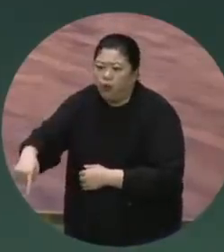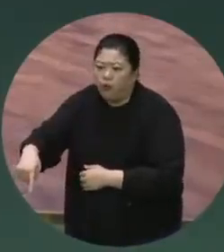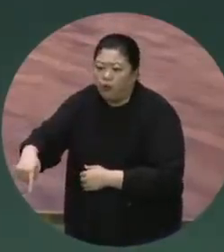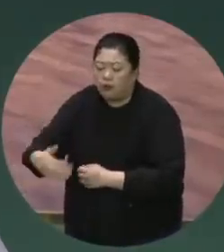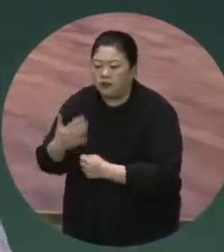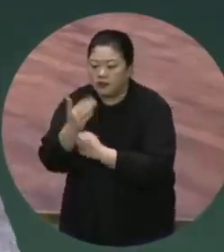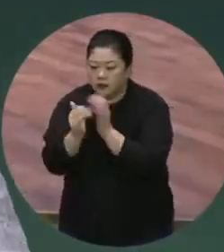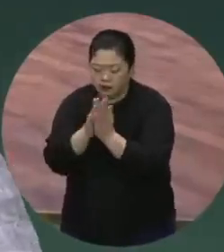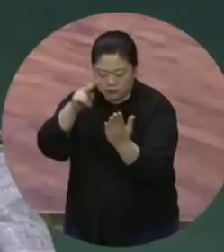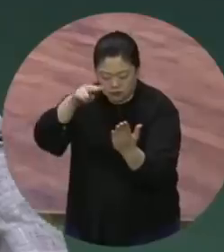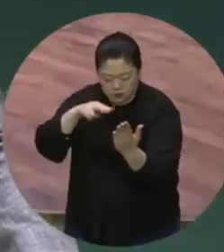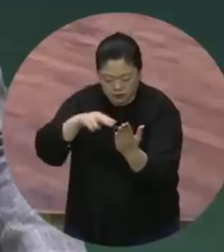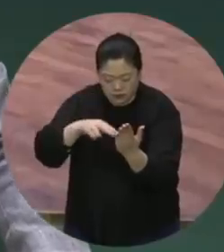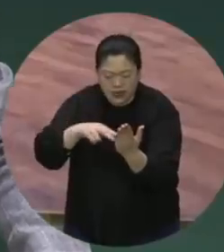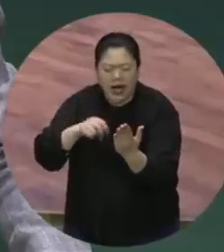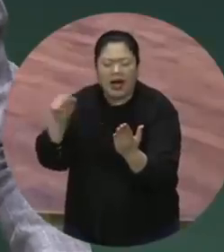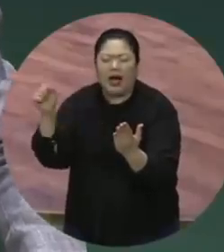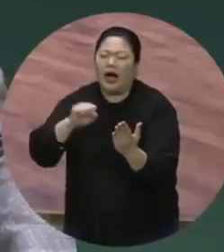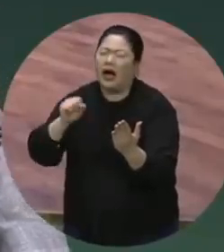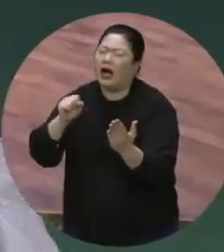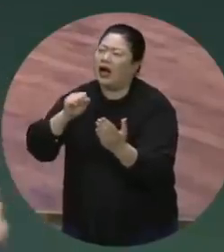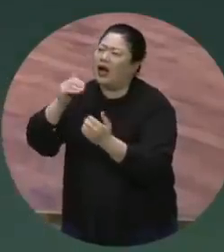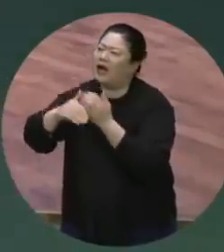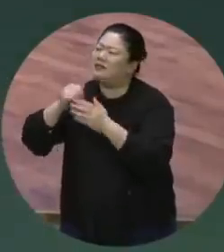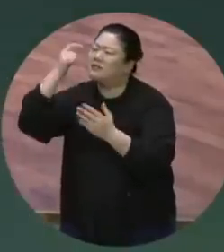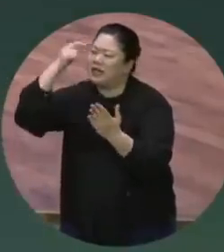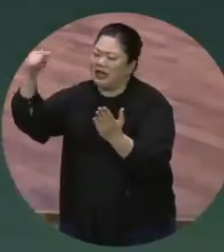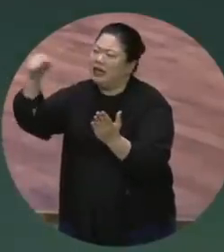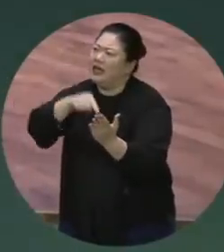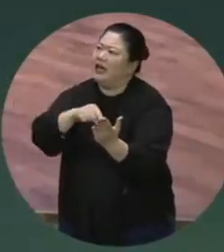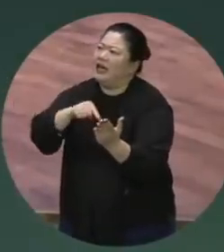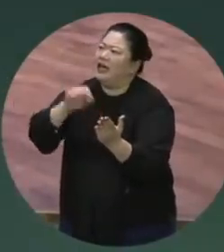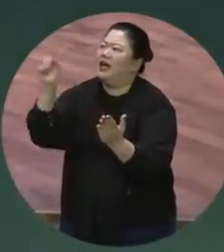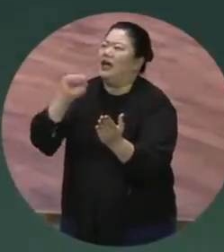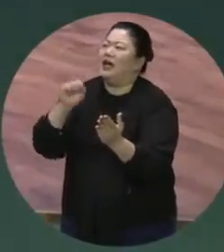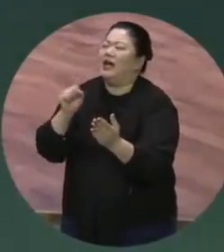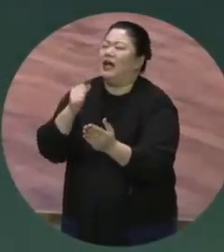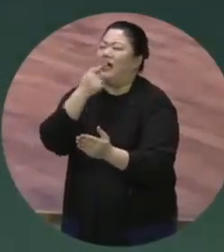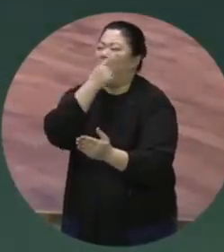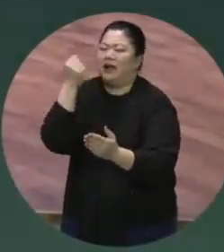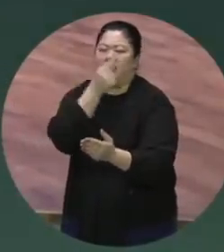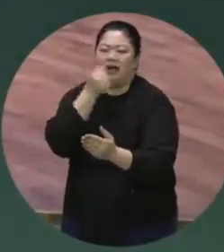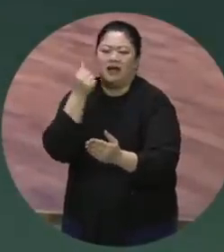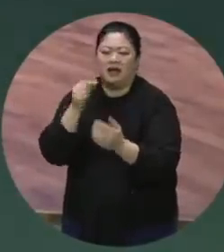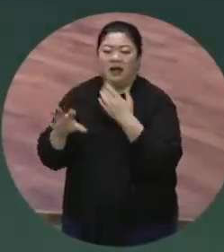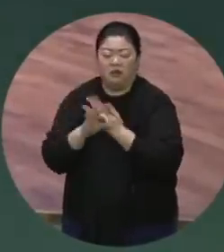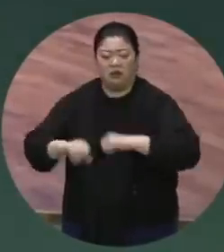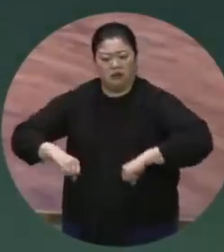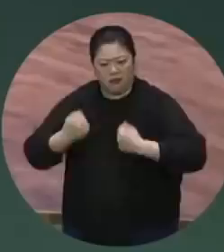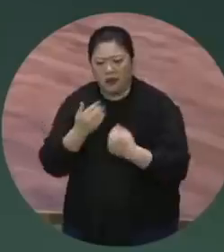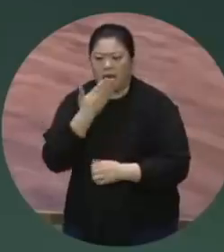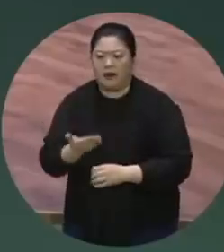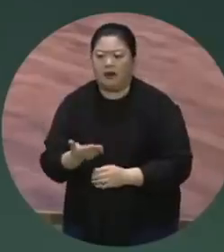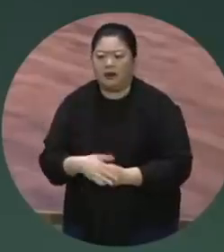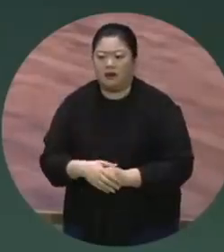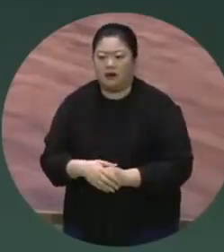말씀 속에 다 들어 있는데. 말씀 떠난 삶을 살게 되니까 행복하지 않지요.